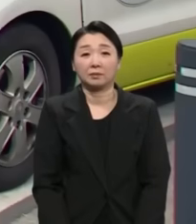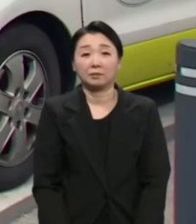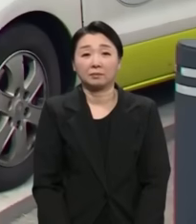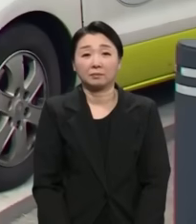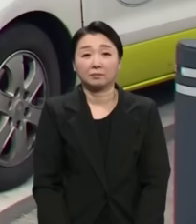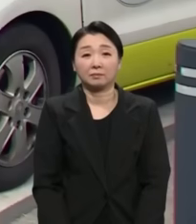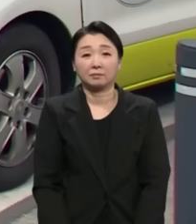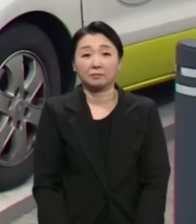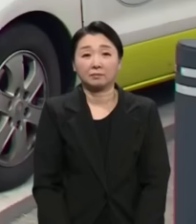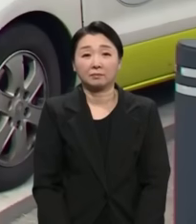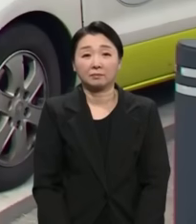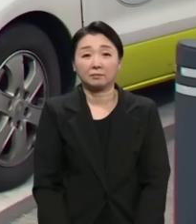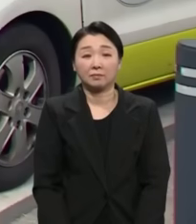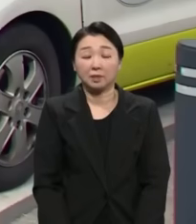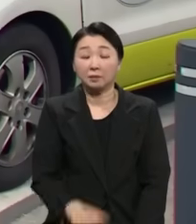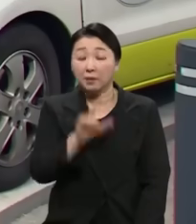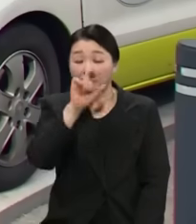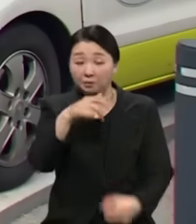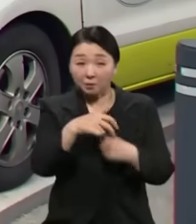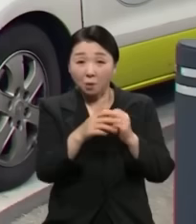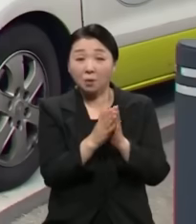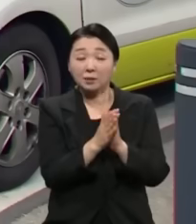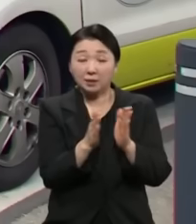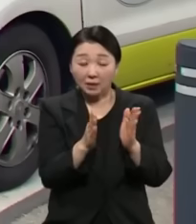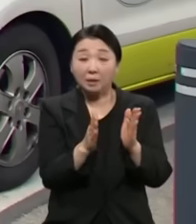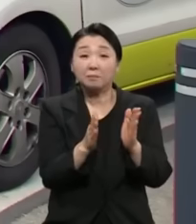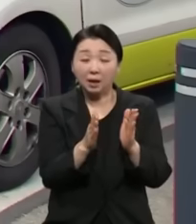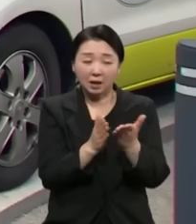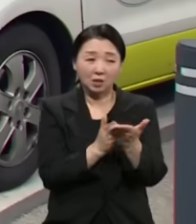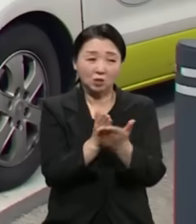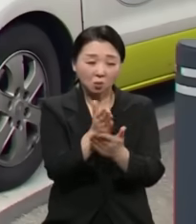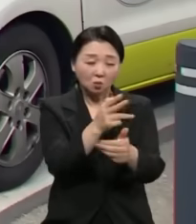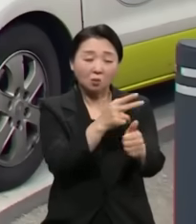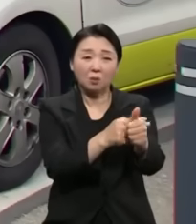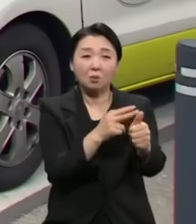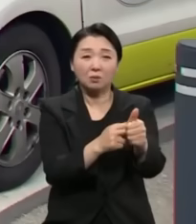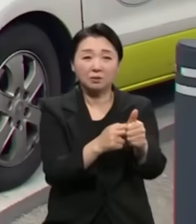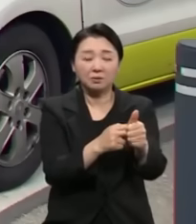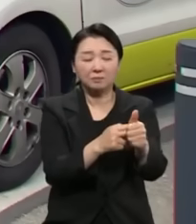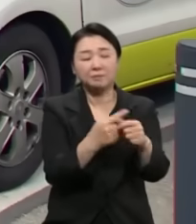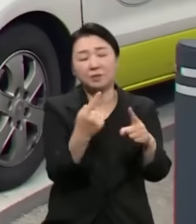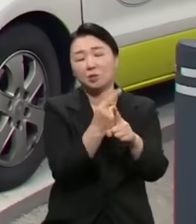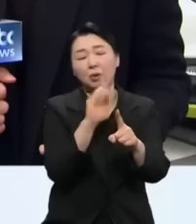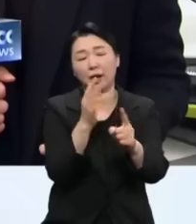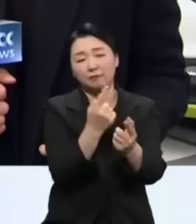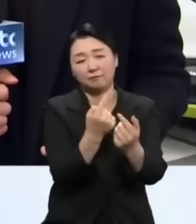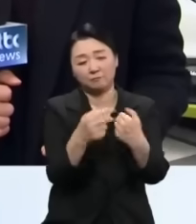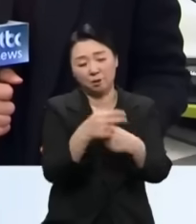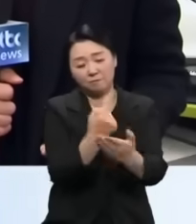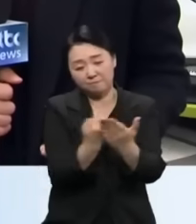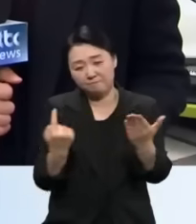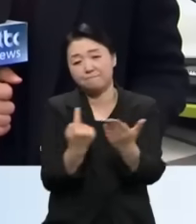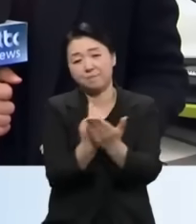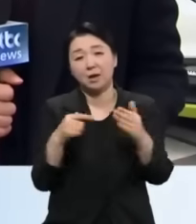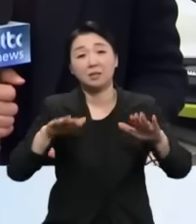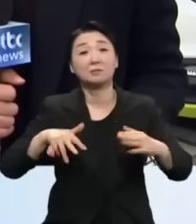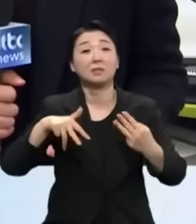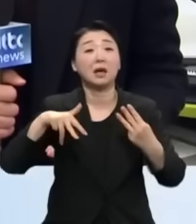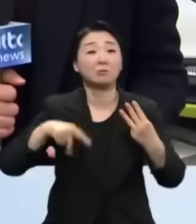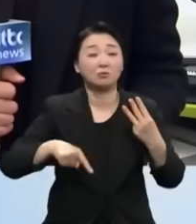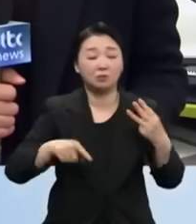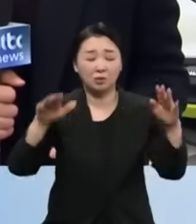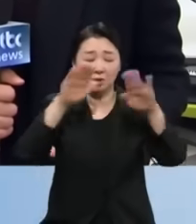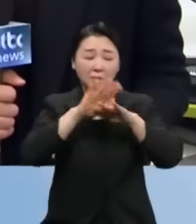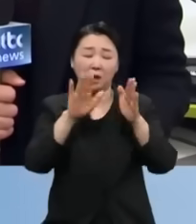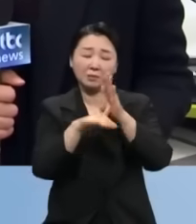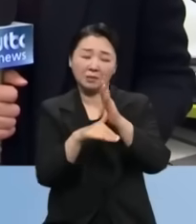네, 이곳 세브란스를 시작으로 전공의들이 의료 현장을 떠난 지는 이제 3주째에 접어들었습니다. 밤사이 돌아온